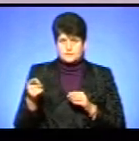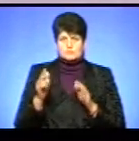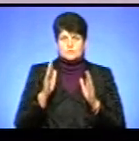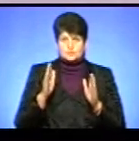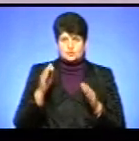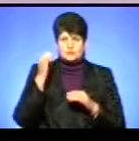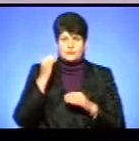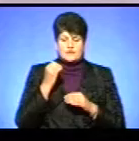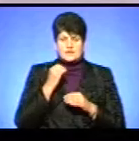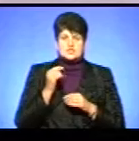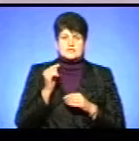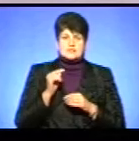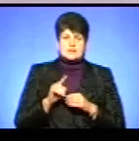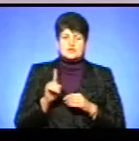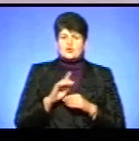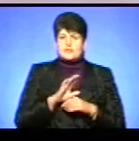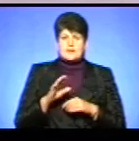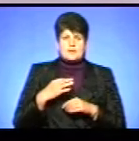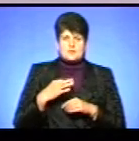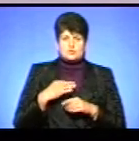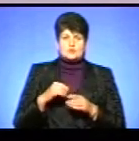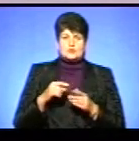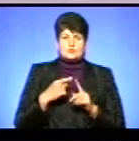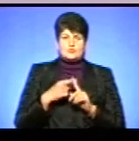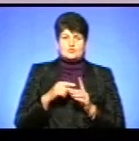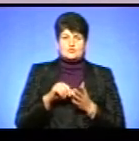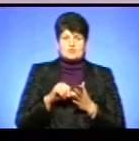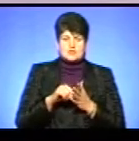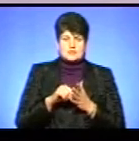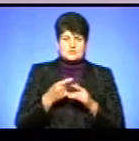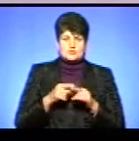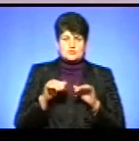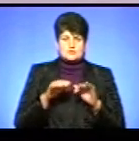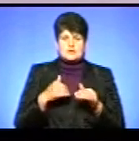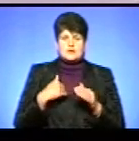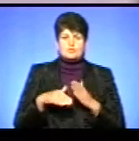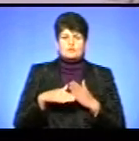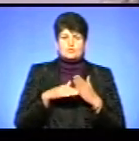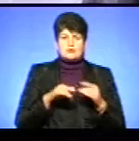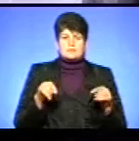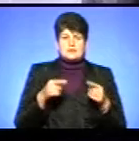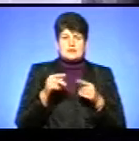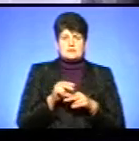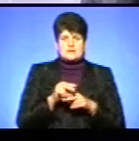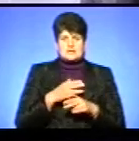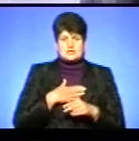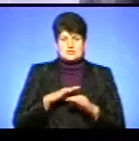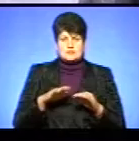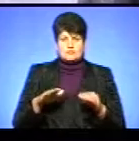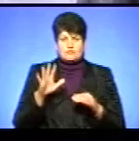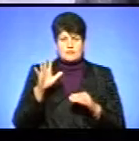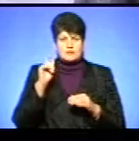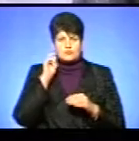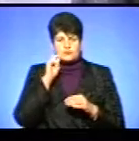будемо вдячні за те, що небайдужі плюс учасники даного флешмобу нам допоможуть реабілітувати наших діток. У 5-річного